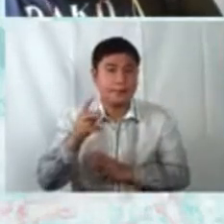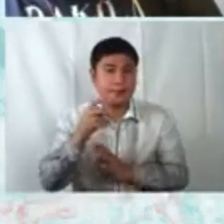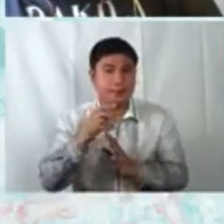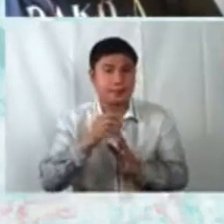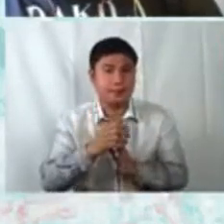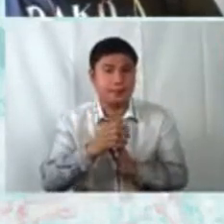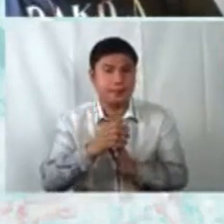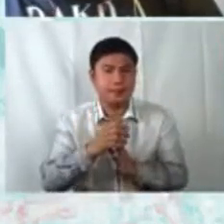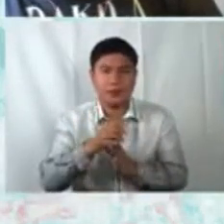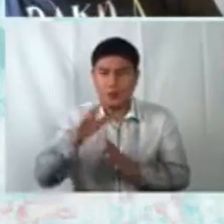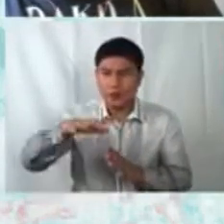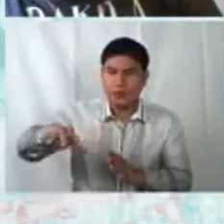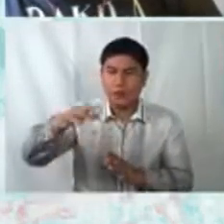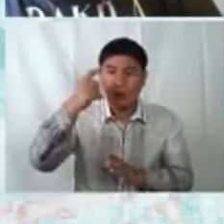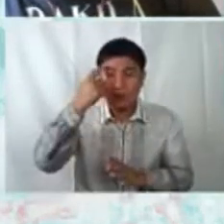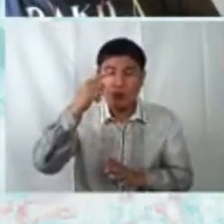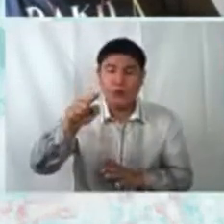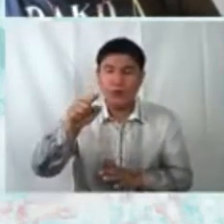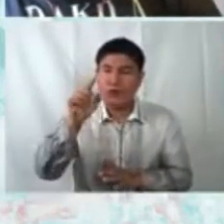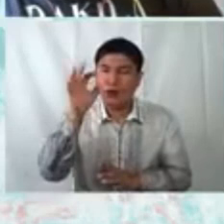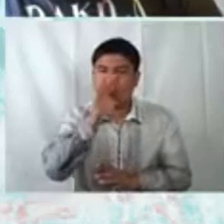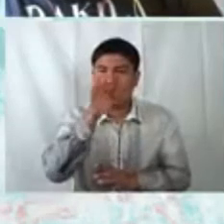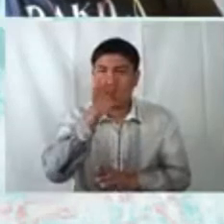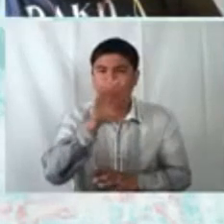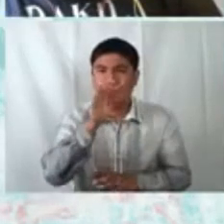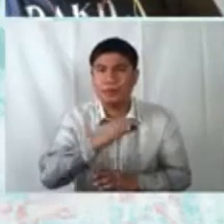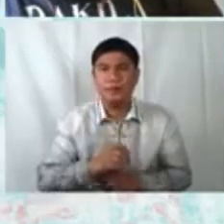Filipino. So, yun po, no?